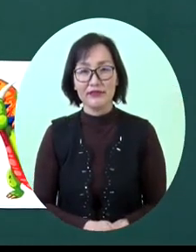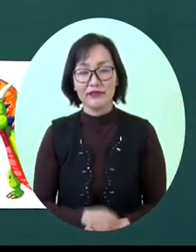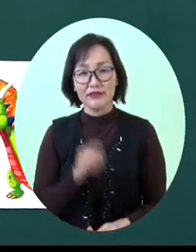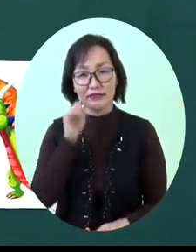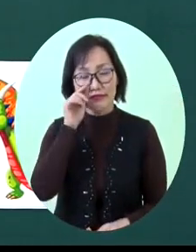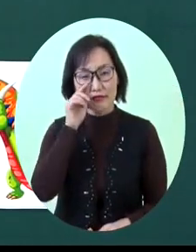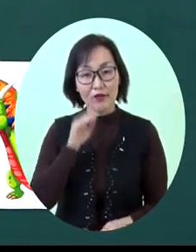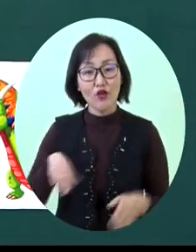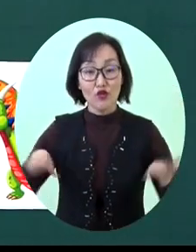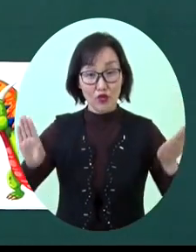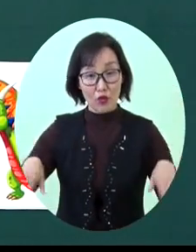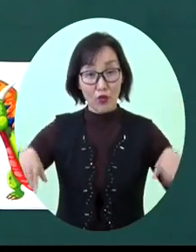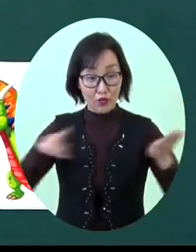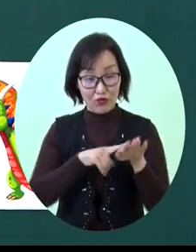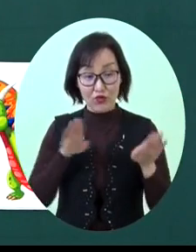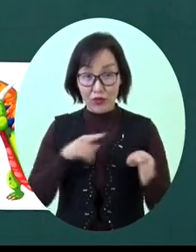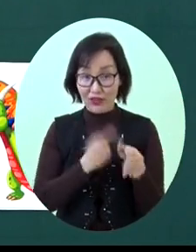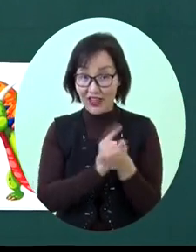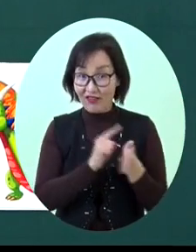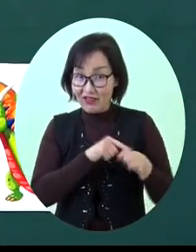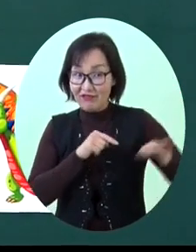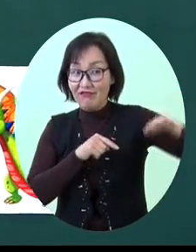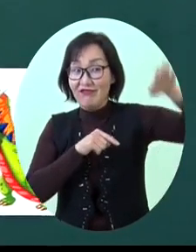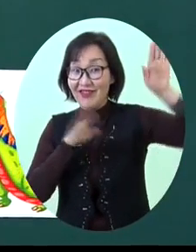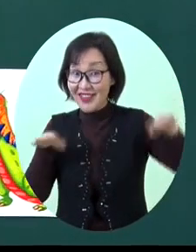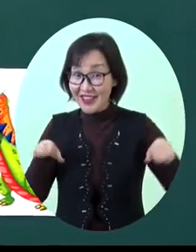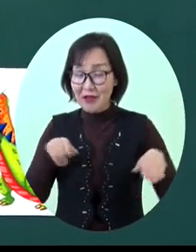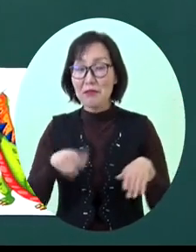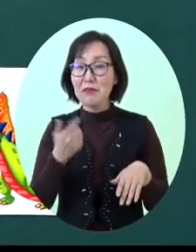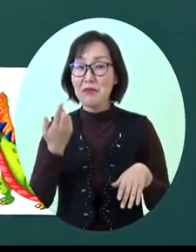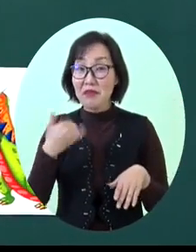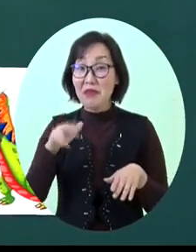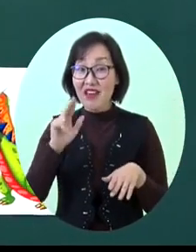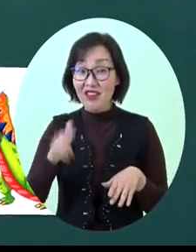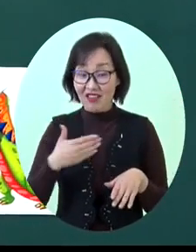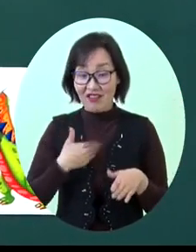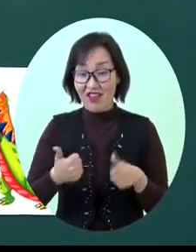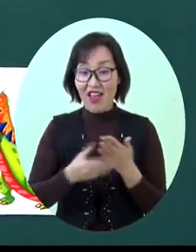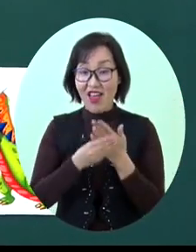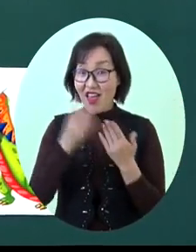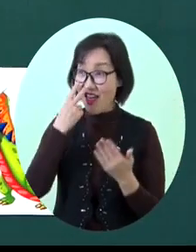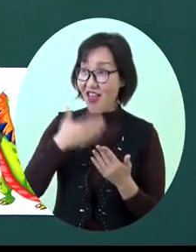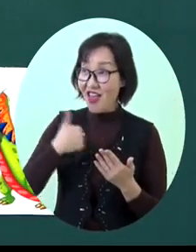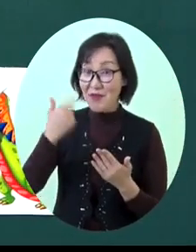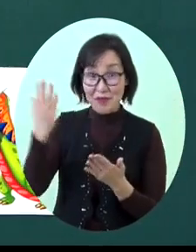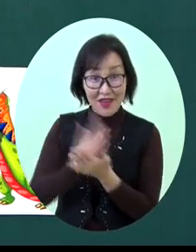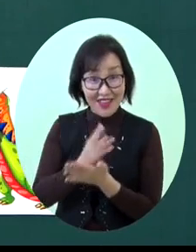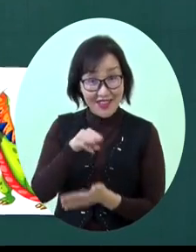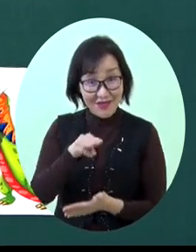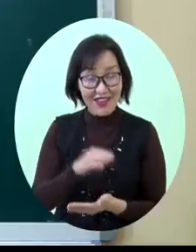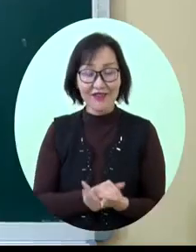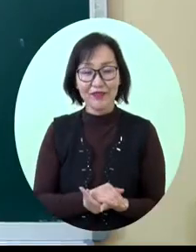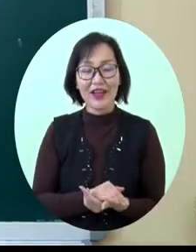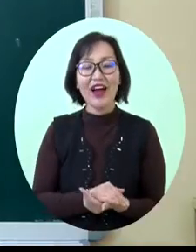За, шинэ шувуу маань нисдэг. Биднэрт амьдрал дээр байдаг зүйл. Өдөр болхон бид нар энийг амьдрал дээр